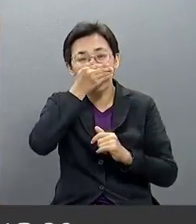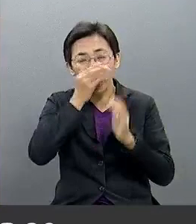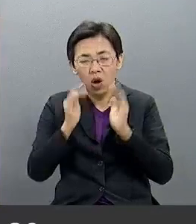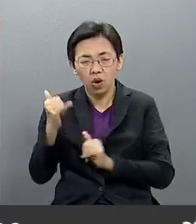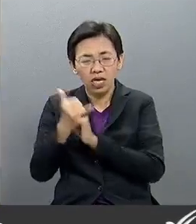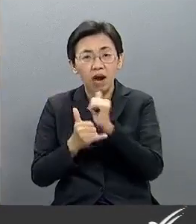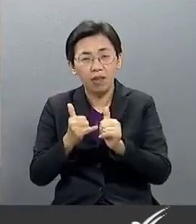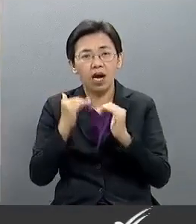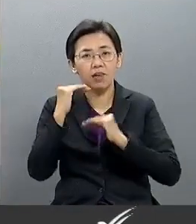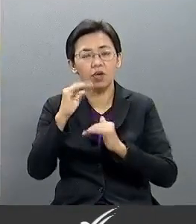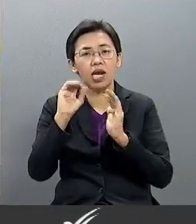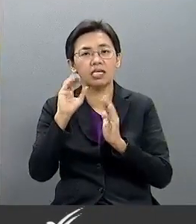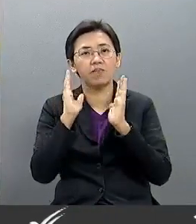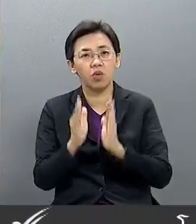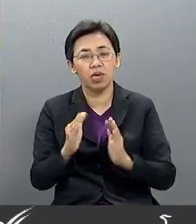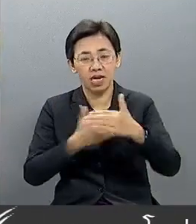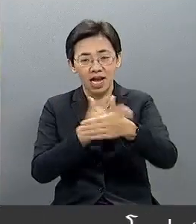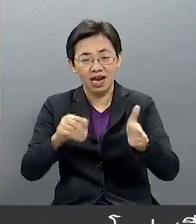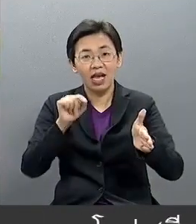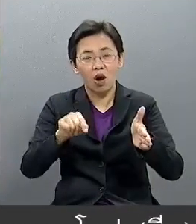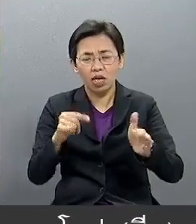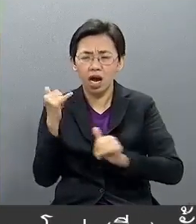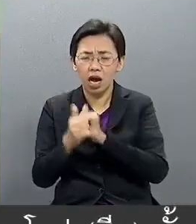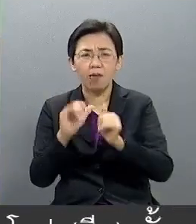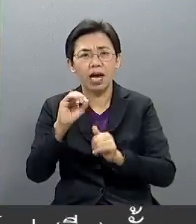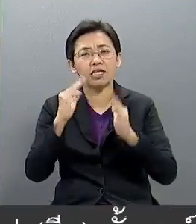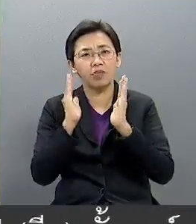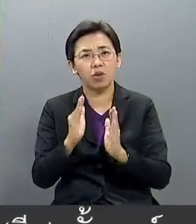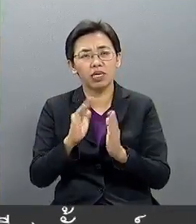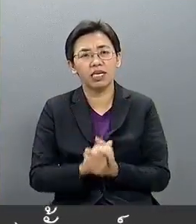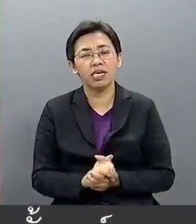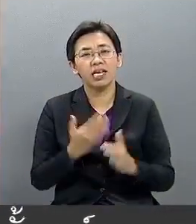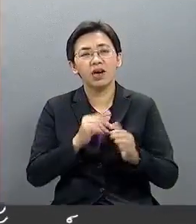นภายในห้องจัดแสดงที่ล้ง1919